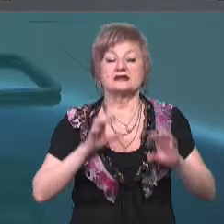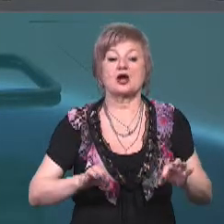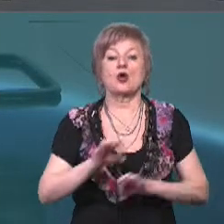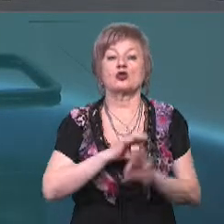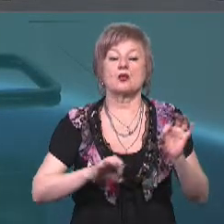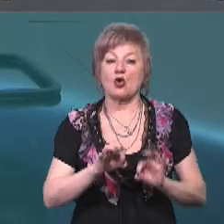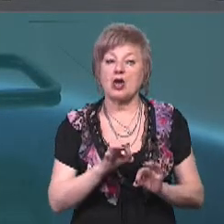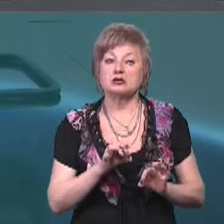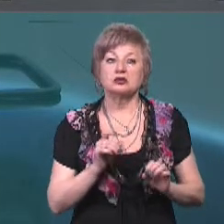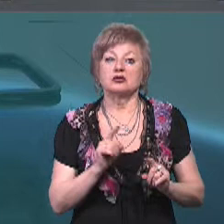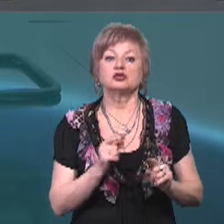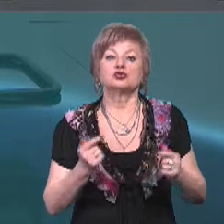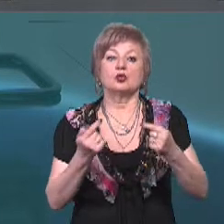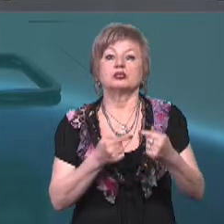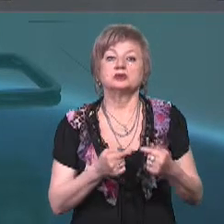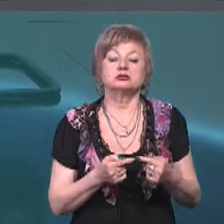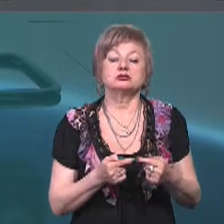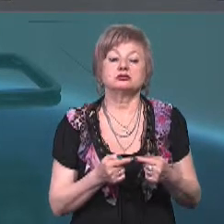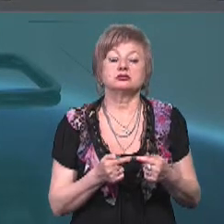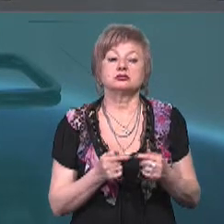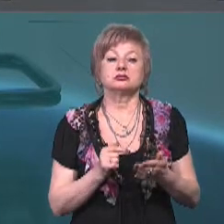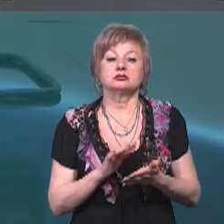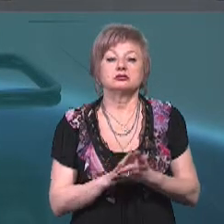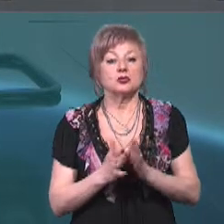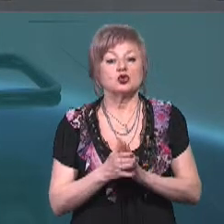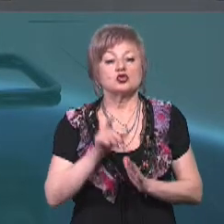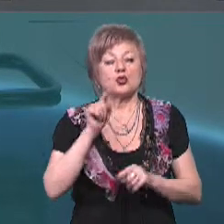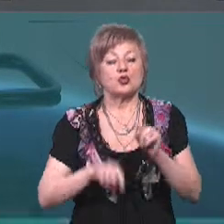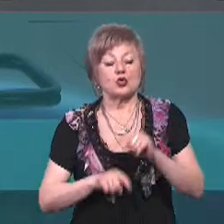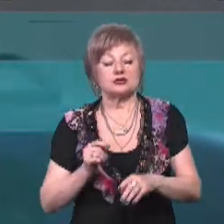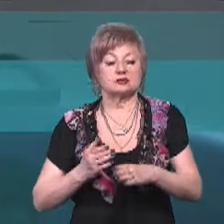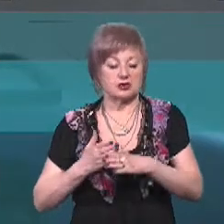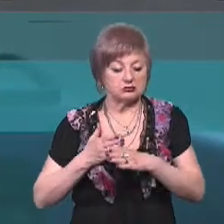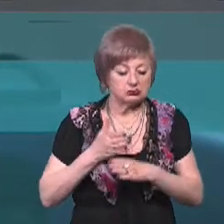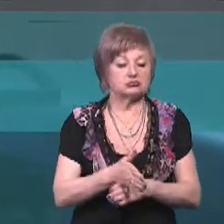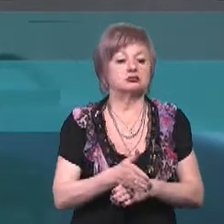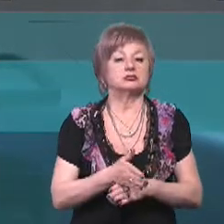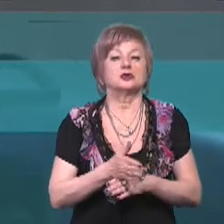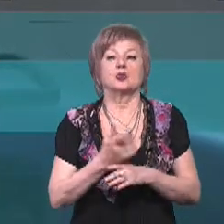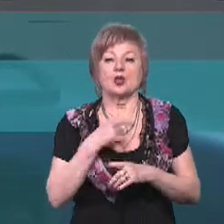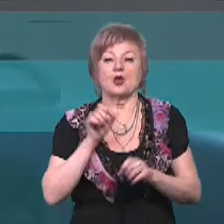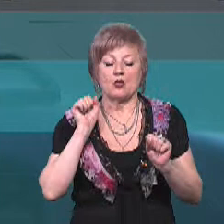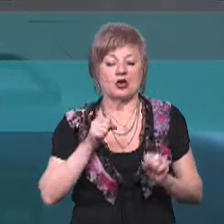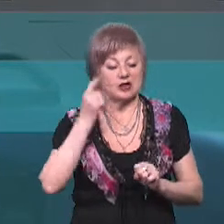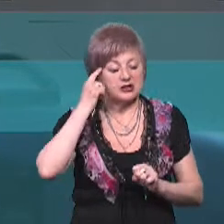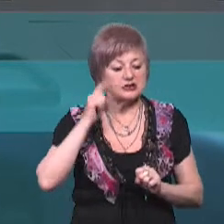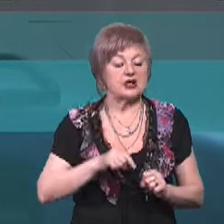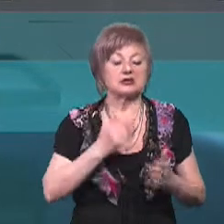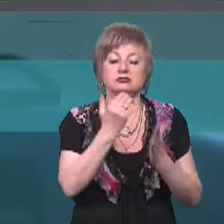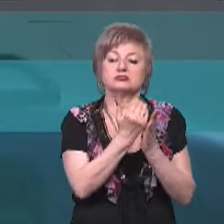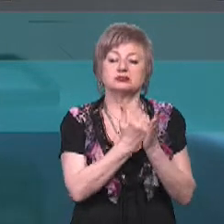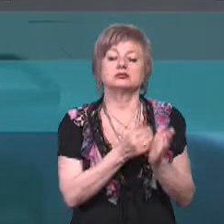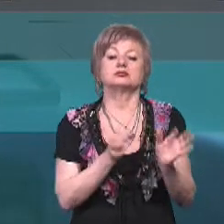їх статус, щоб родичі могли звертатись в усталеному порядку і знали всі моменти, які